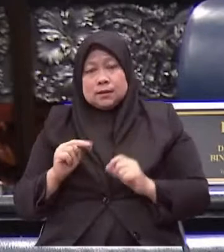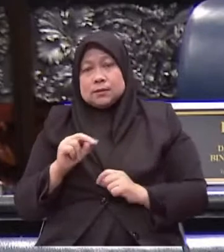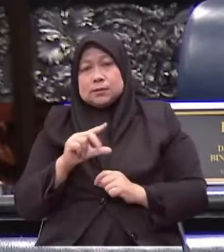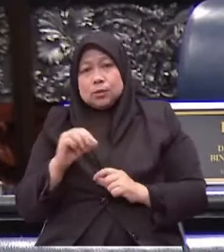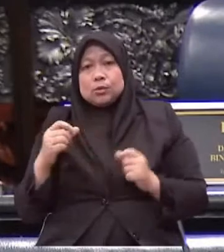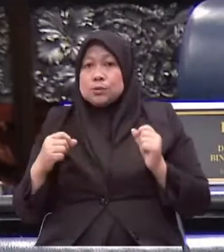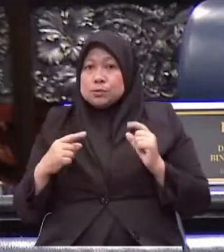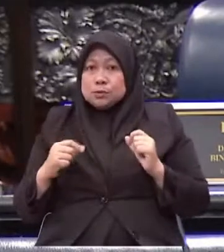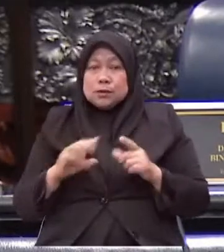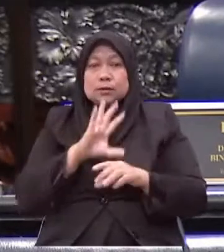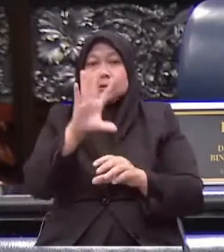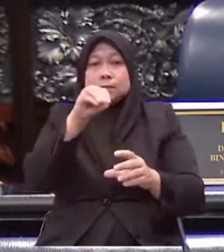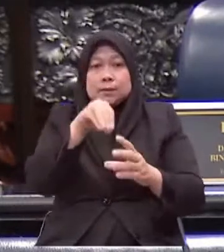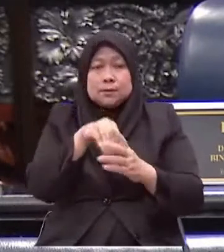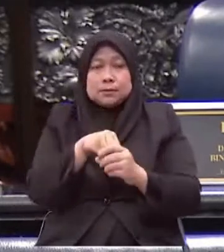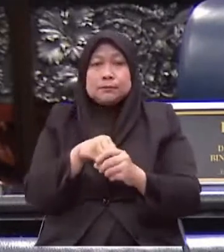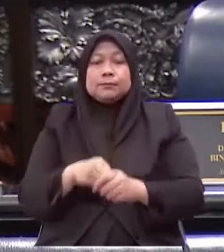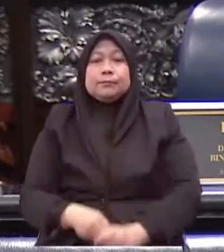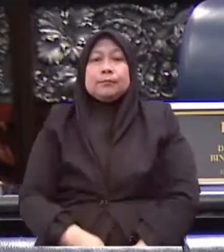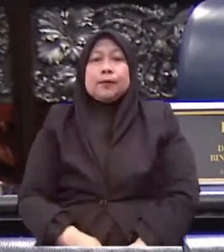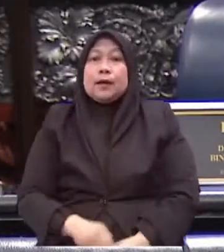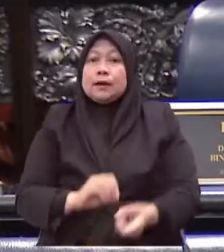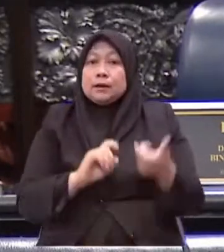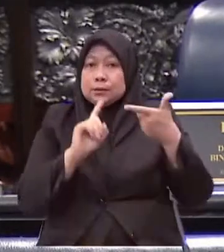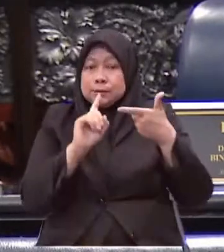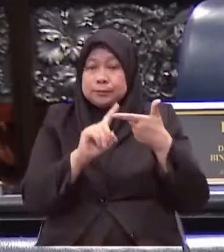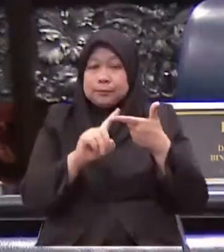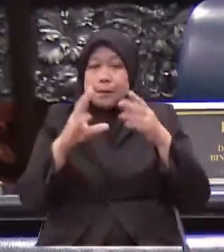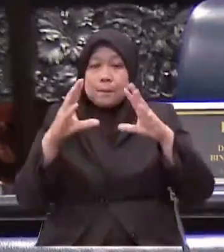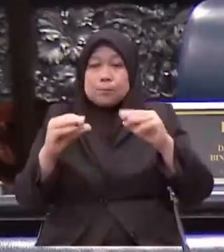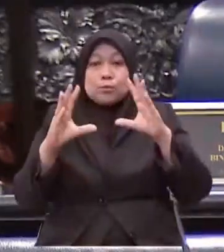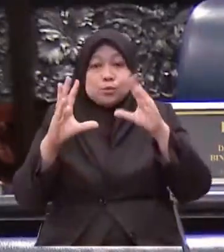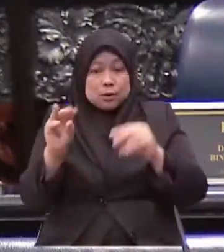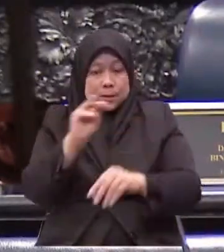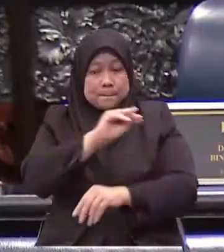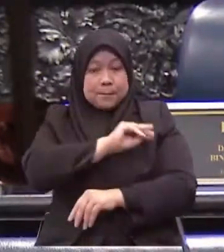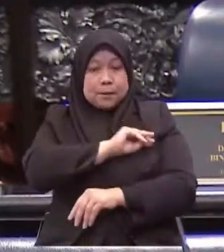makanan yang utuh yang kedua masyarakat